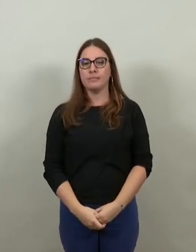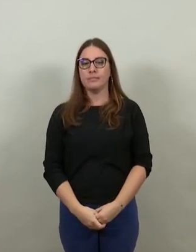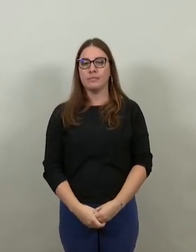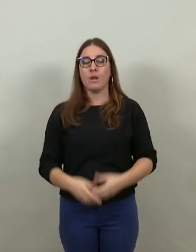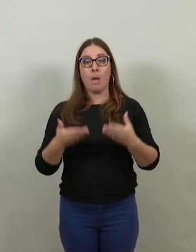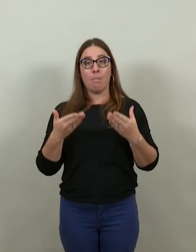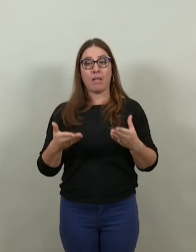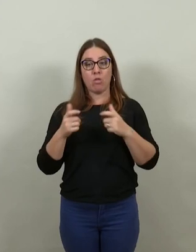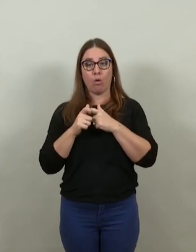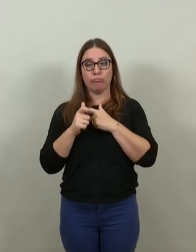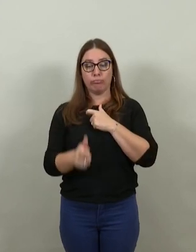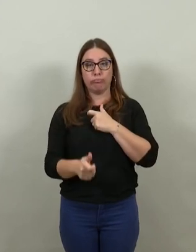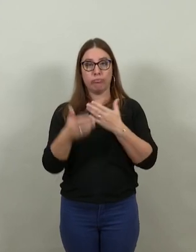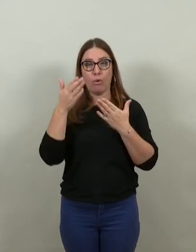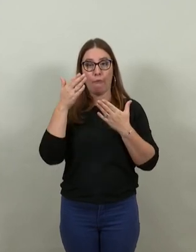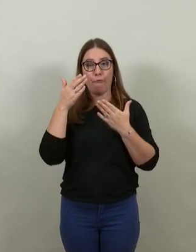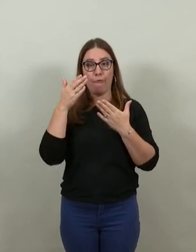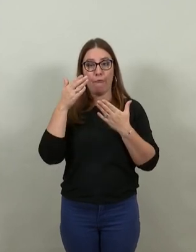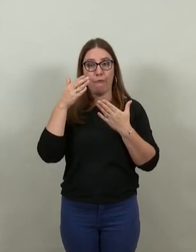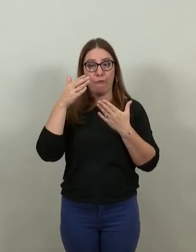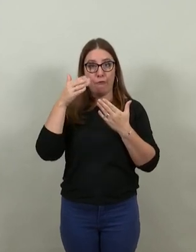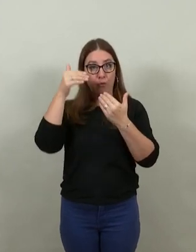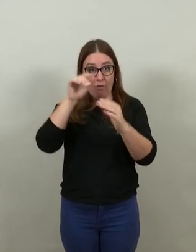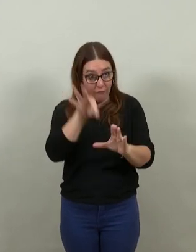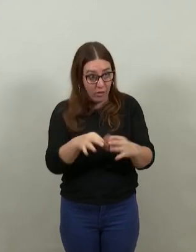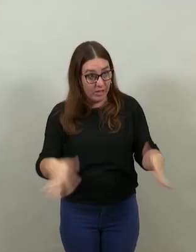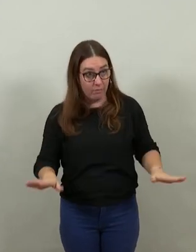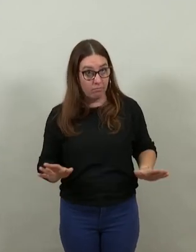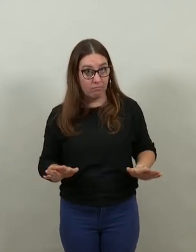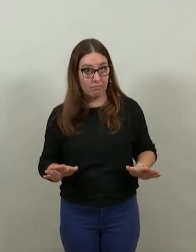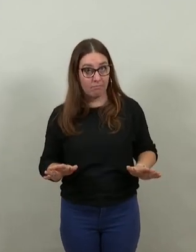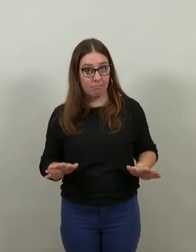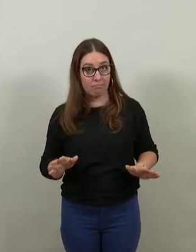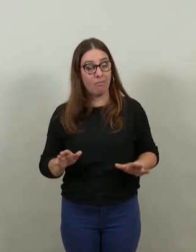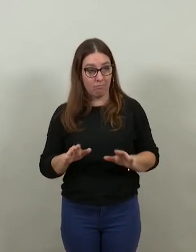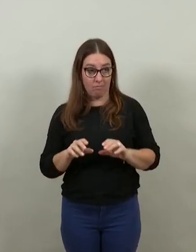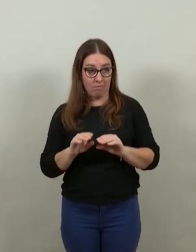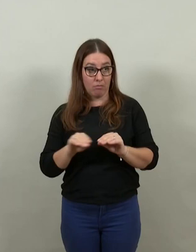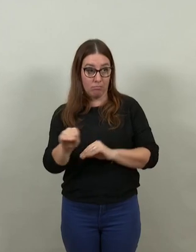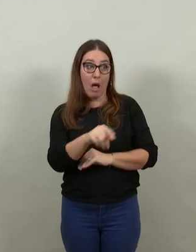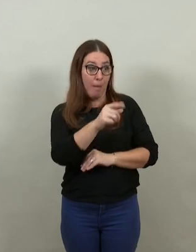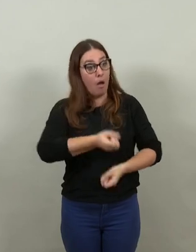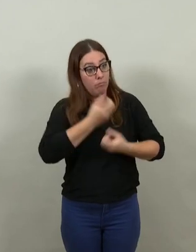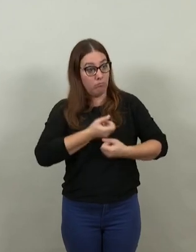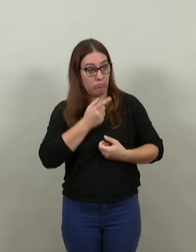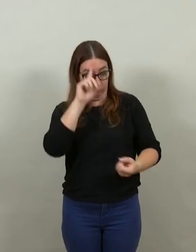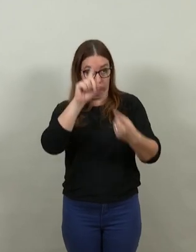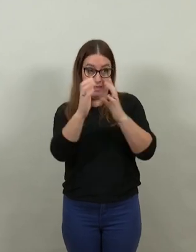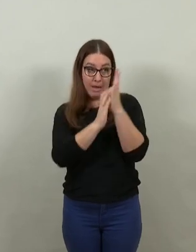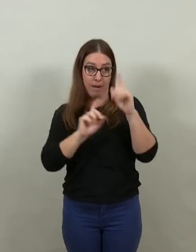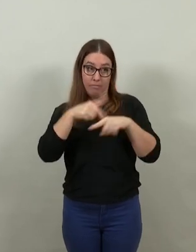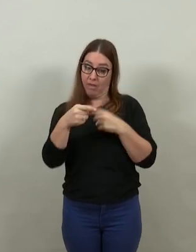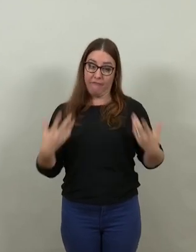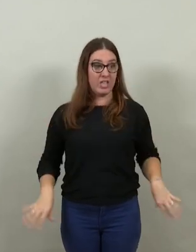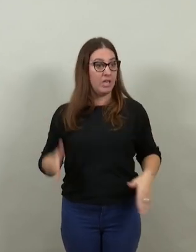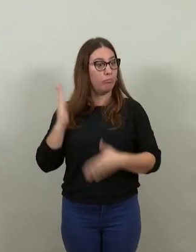enchaînons par le vœu euh on a voter donc nous passons maintenant ben vous prendrez la parole sur la délibération suivante celle-là est